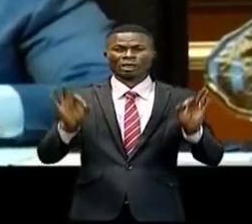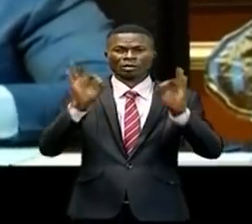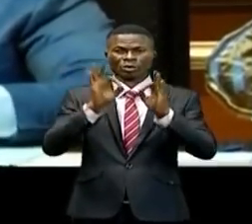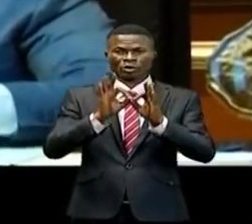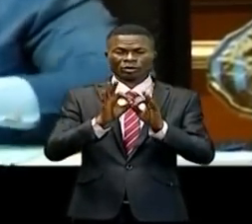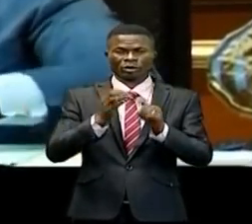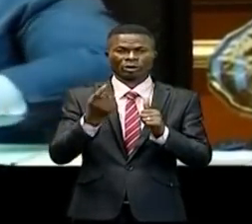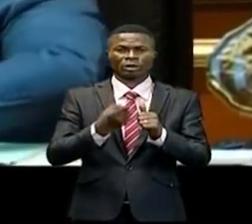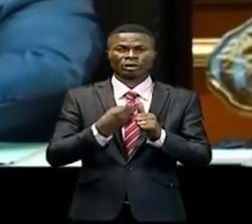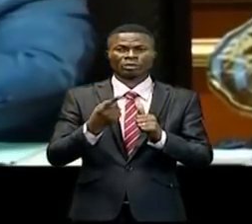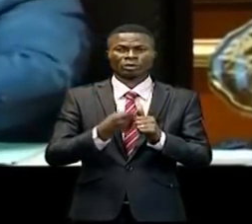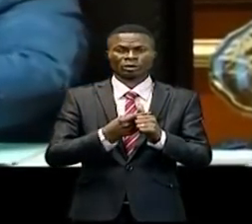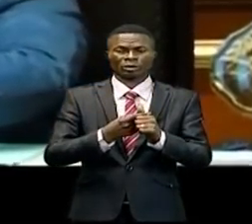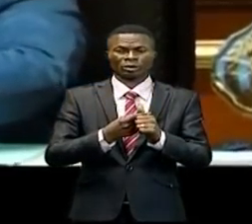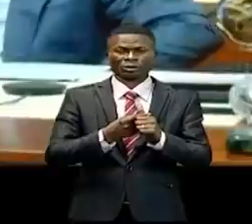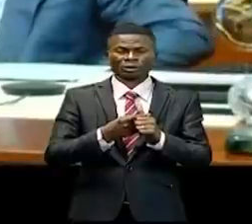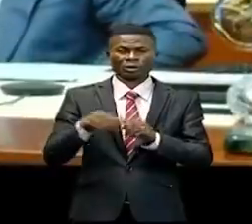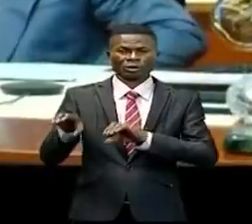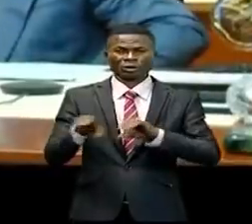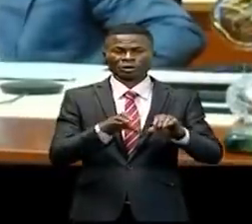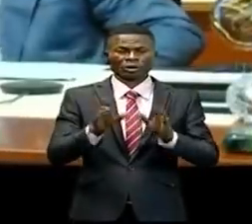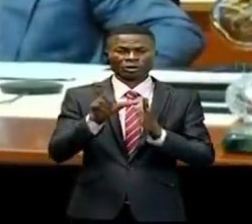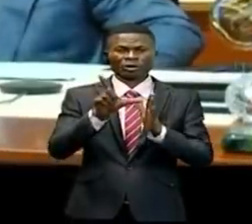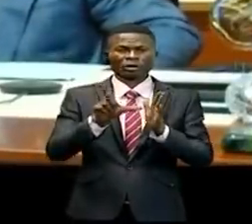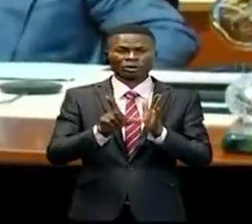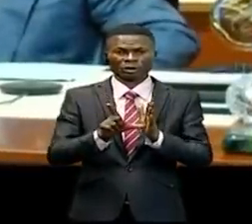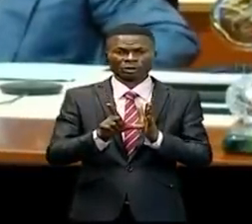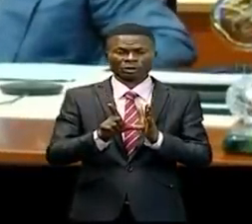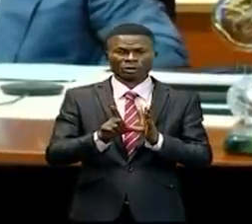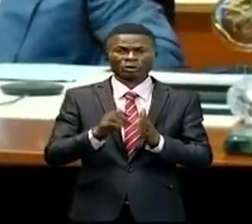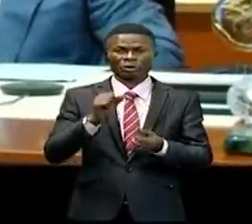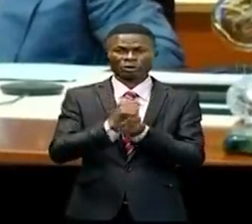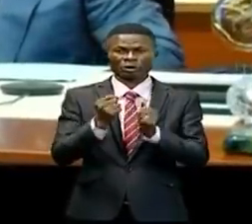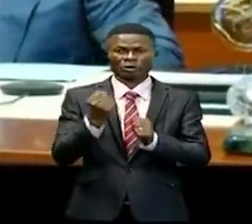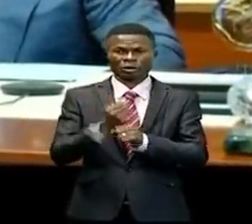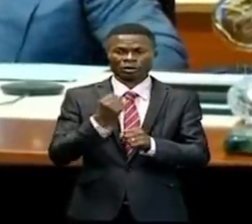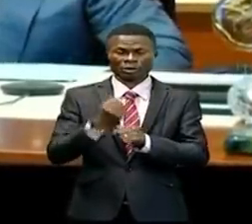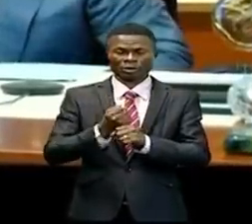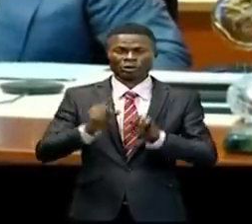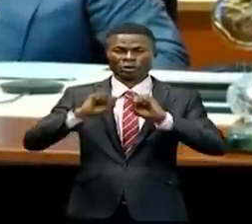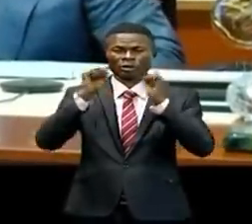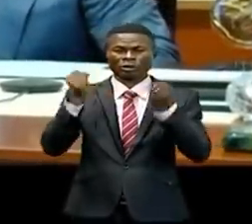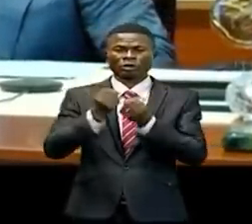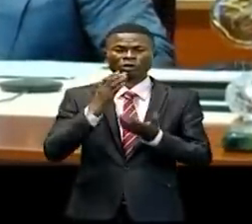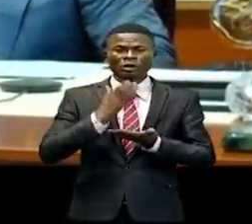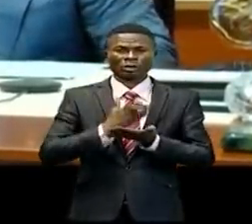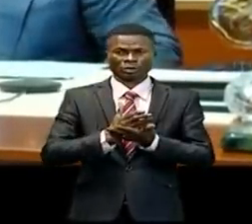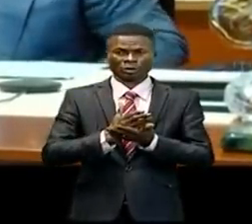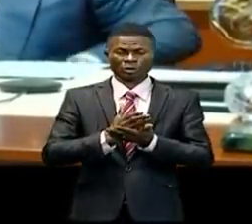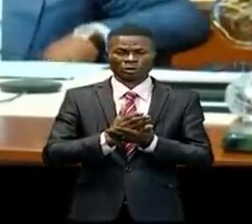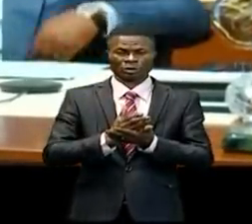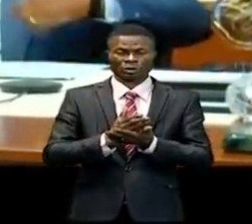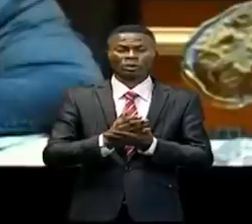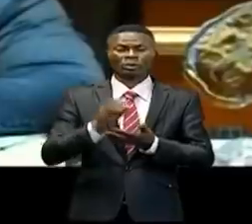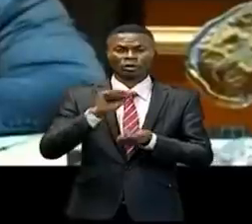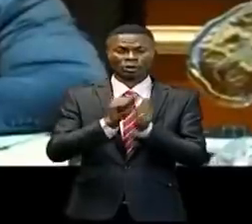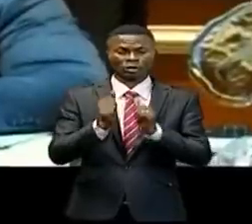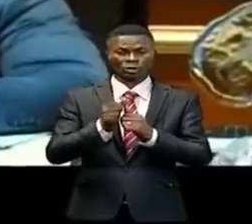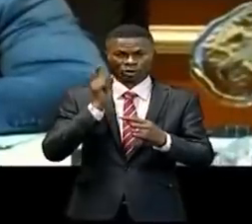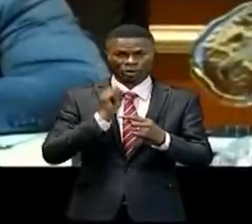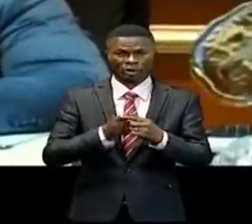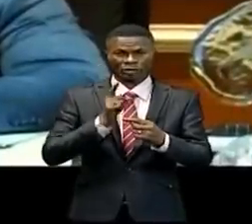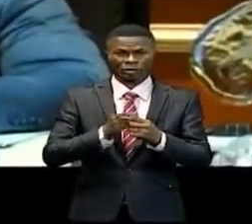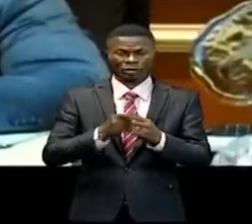1. La mise en œuvre de la loi sur la sous-traitance dans les secteurs privés. Au regard des difficultés